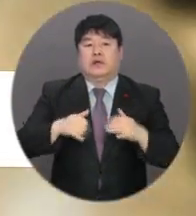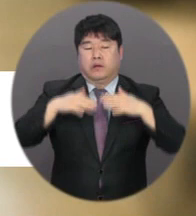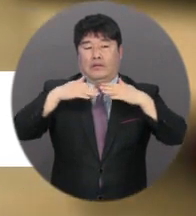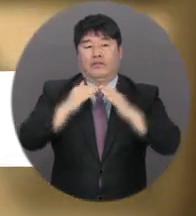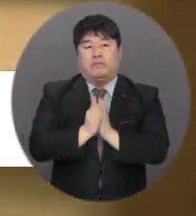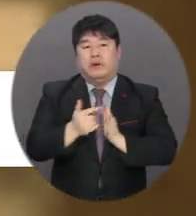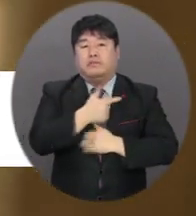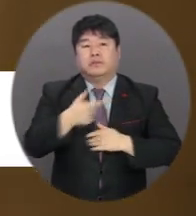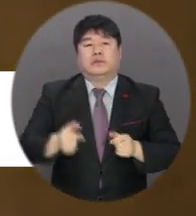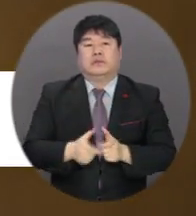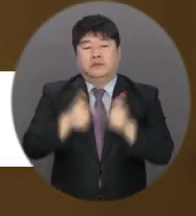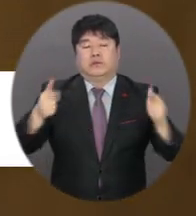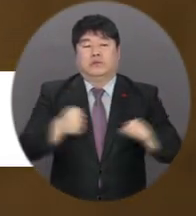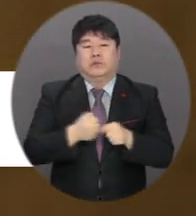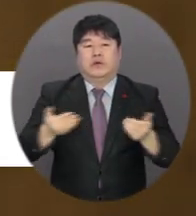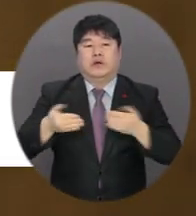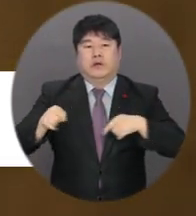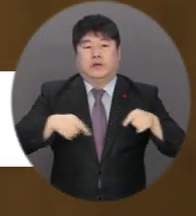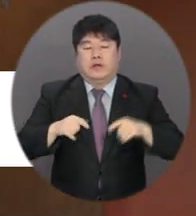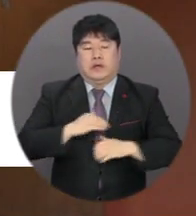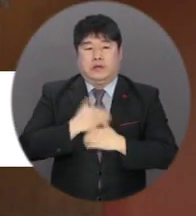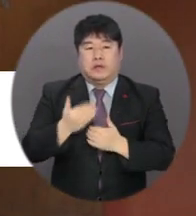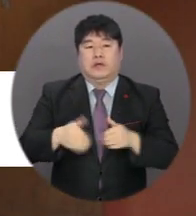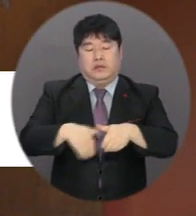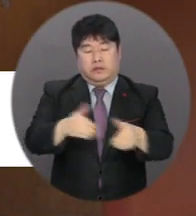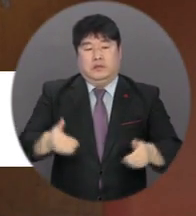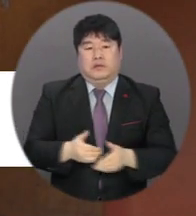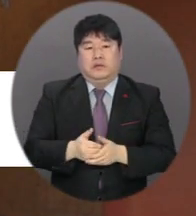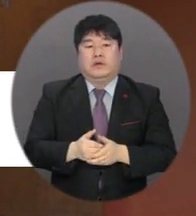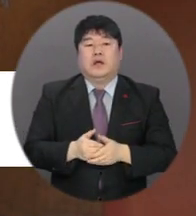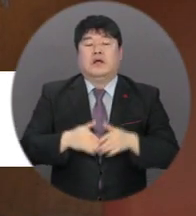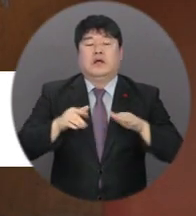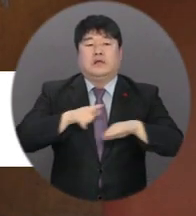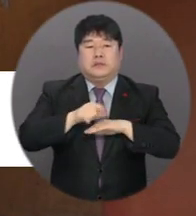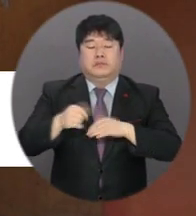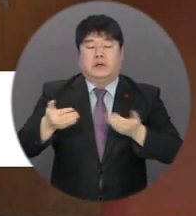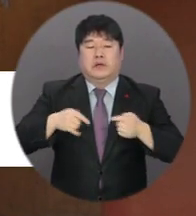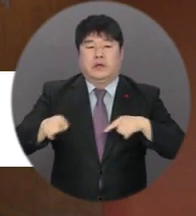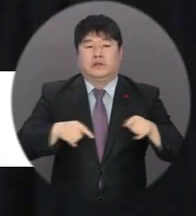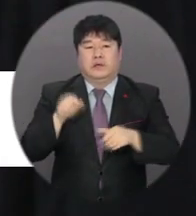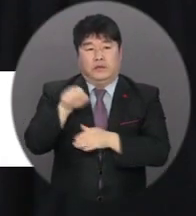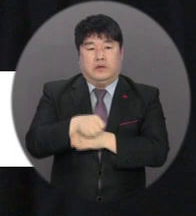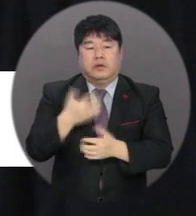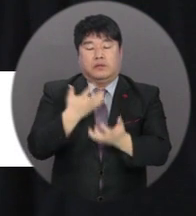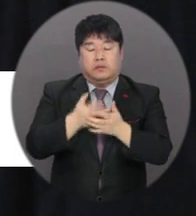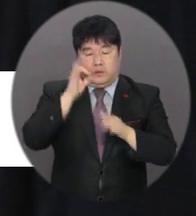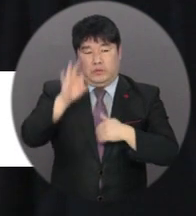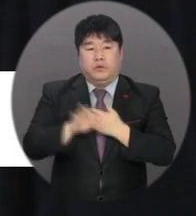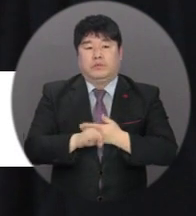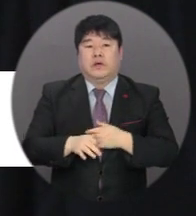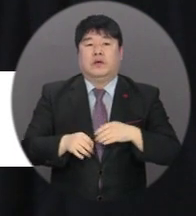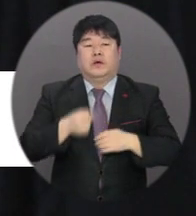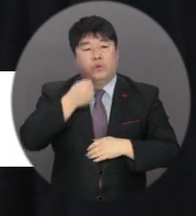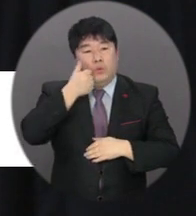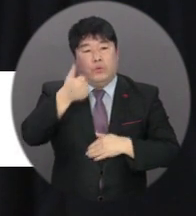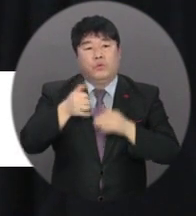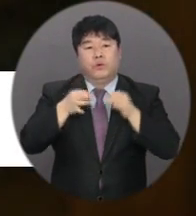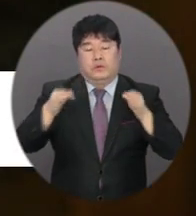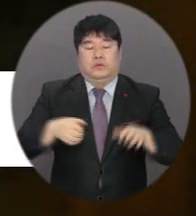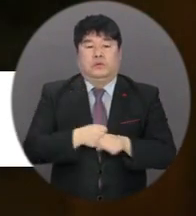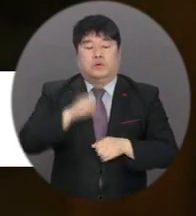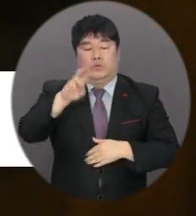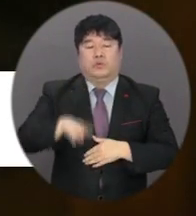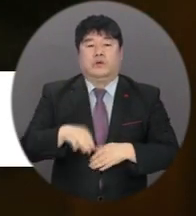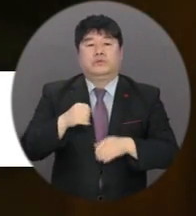폐업이 크게 늘고 있습니다. 행정안전부의 지방행정 인허가 데이터에 따르면 지난 6월부터 10월까지 5달 동안 광주지역